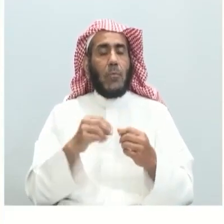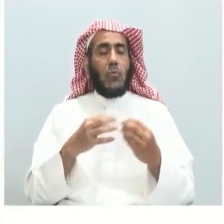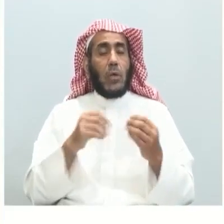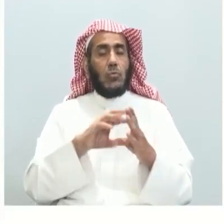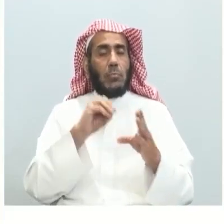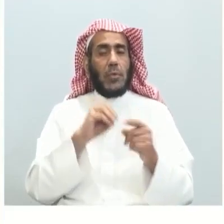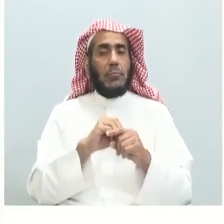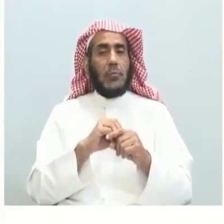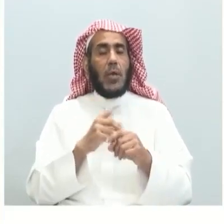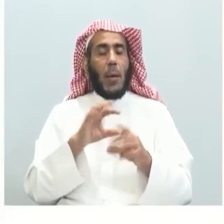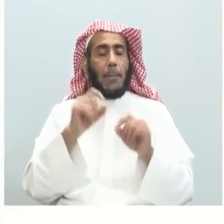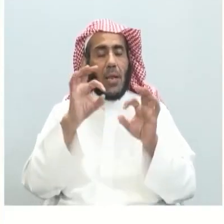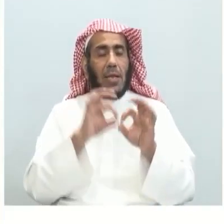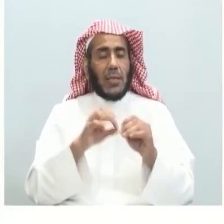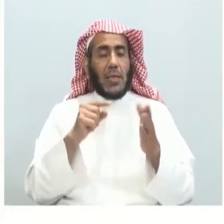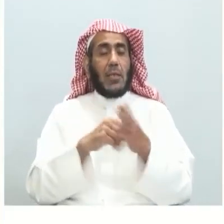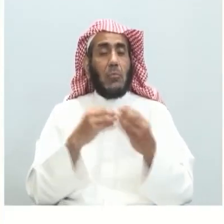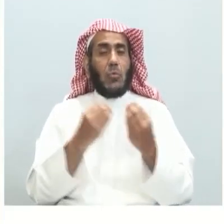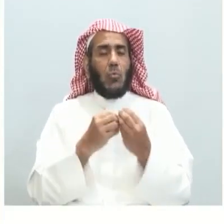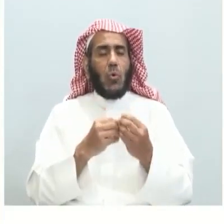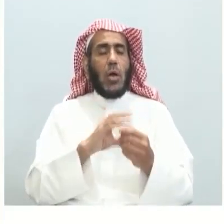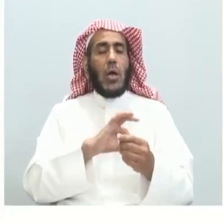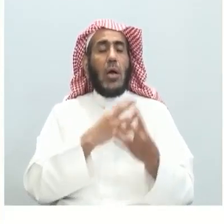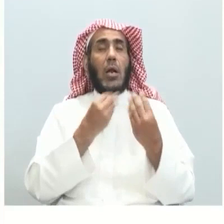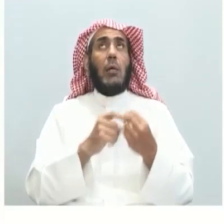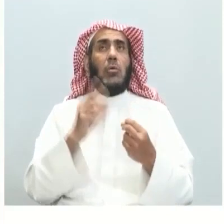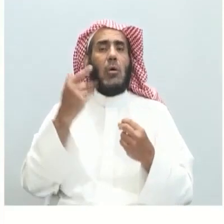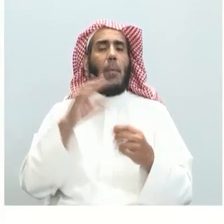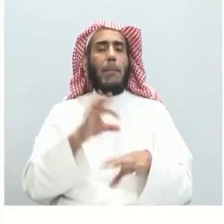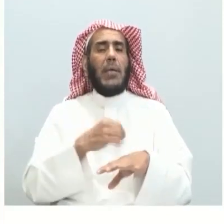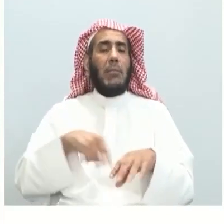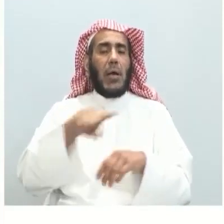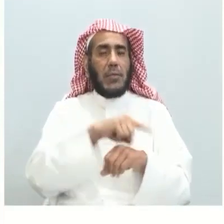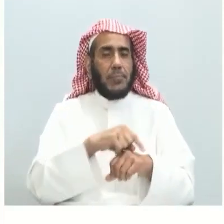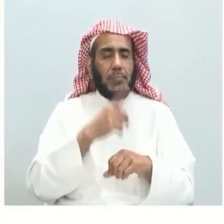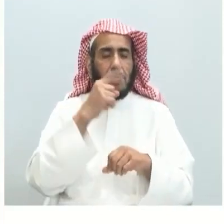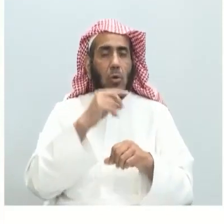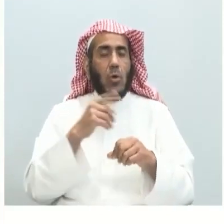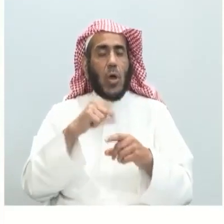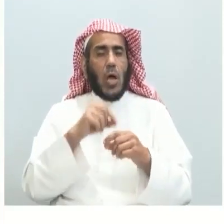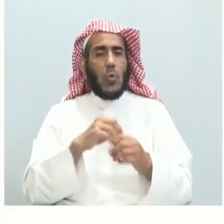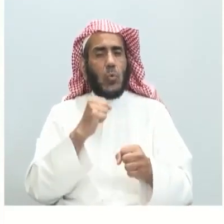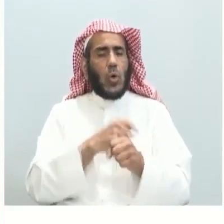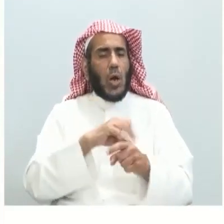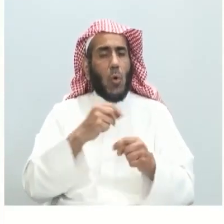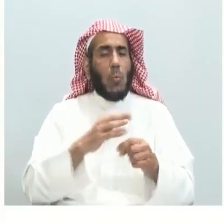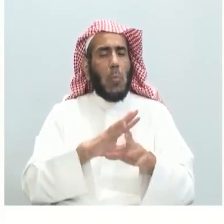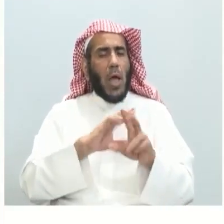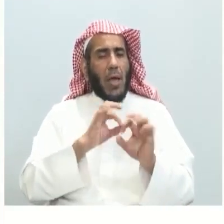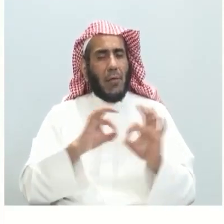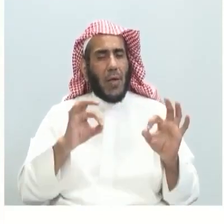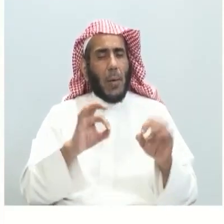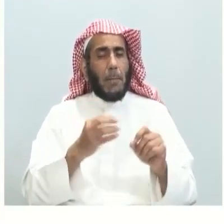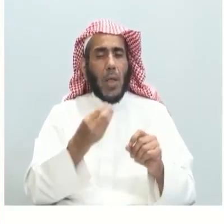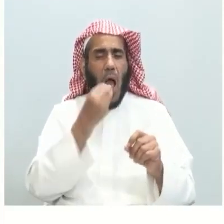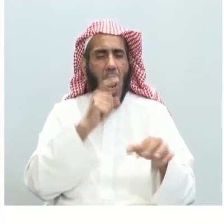المستنبطه من الايات التي معنا وهي رحمه الله تعالى بعباده حيث سخر له ما يكفيهم من